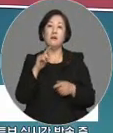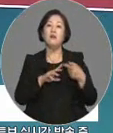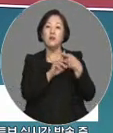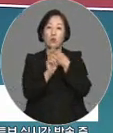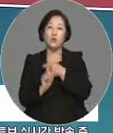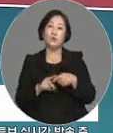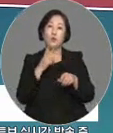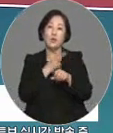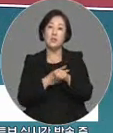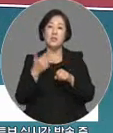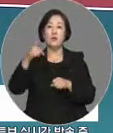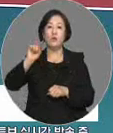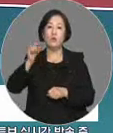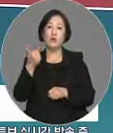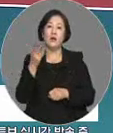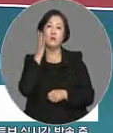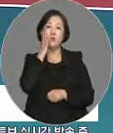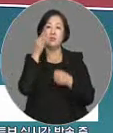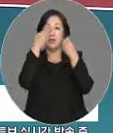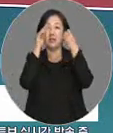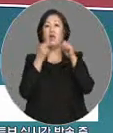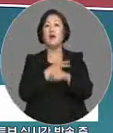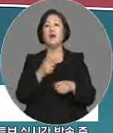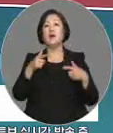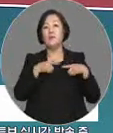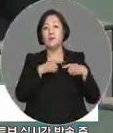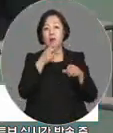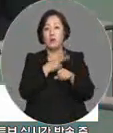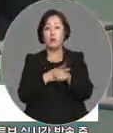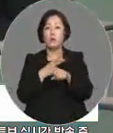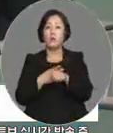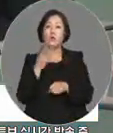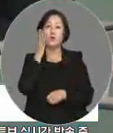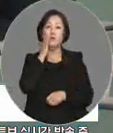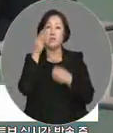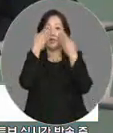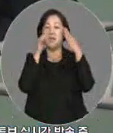회장, 구광열 울산대 명예교수, 김주홍 울산대